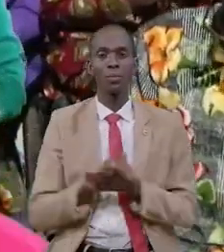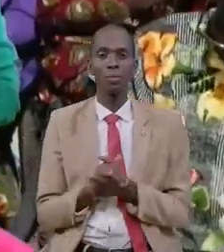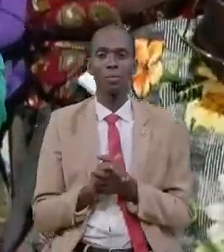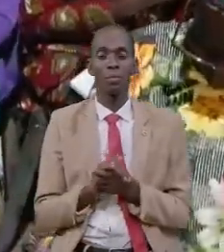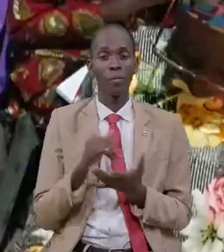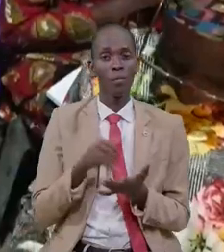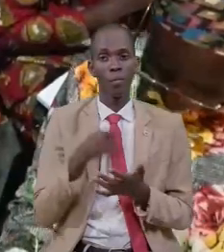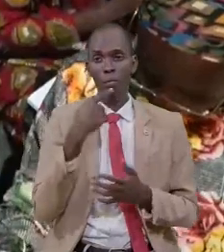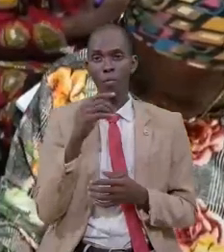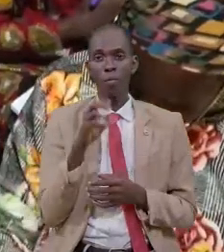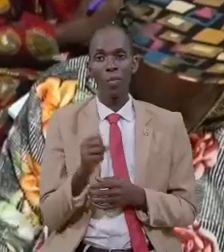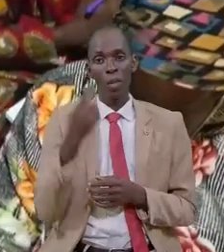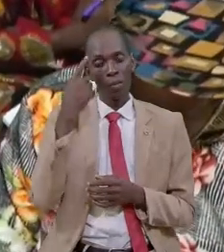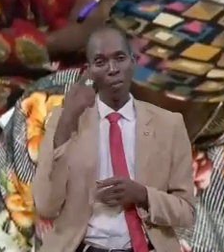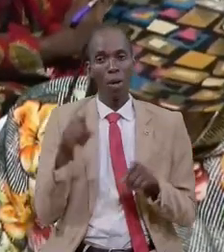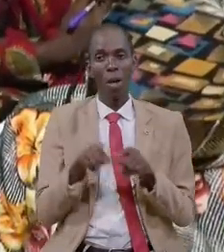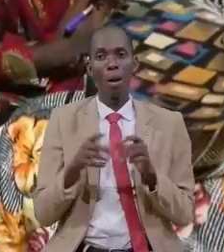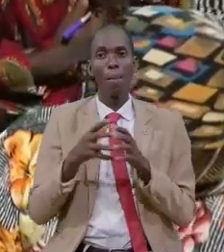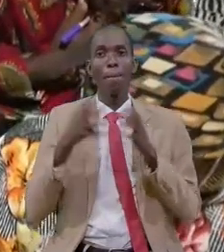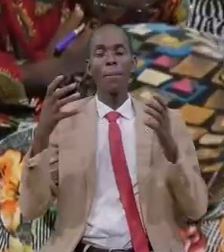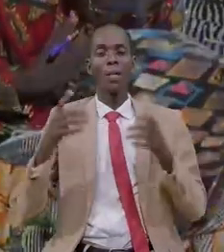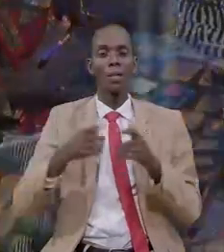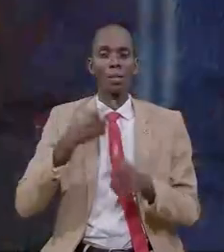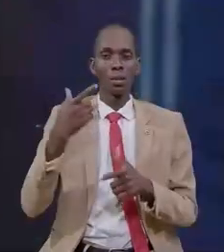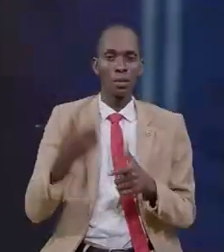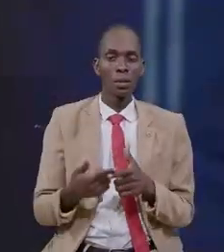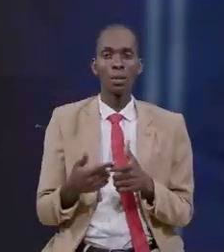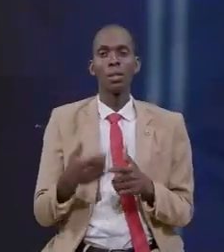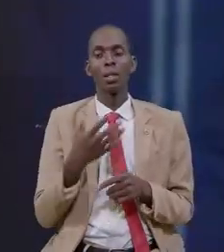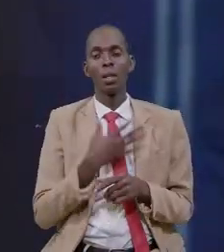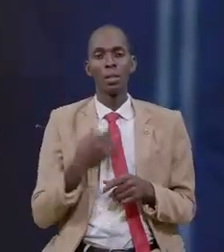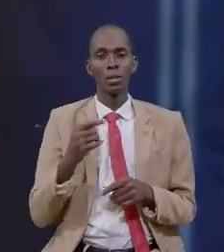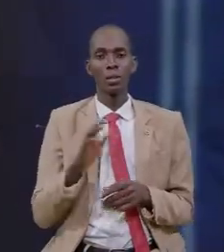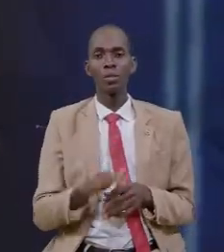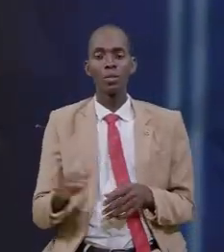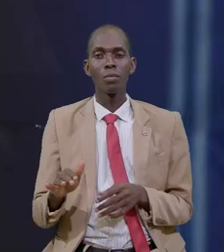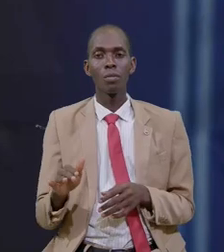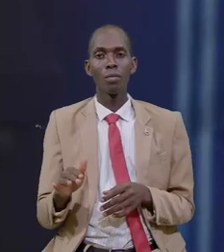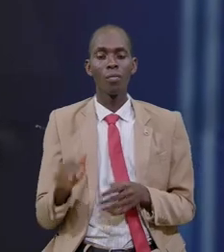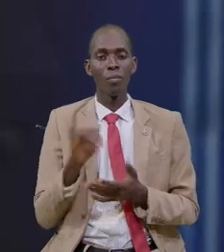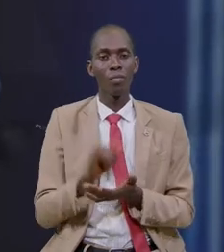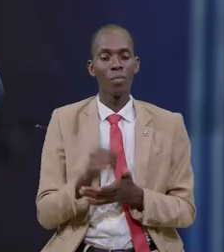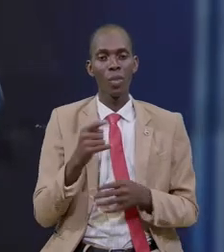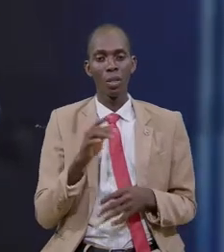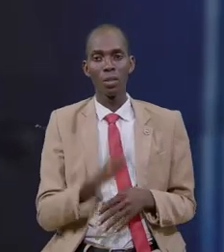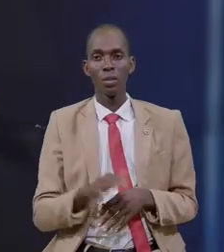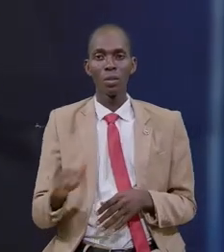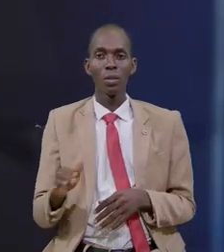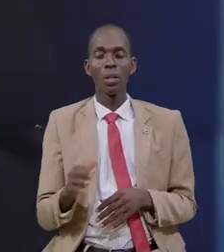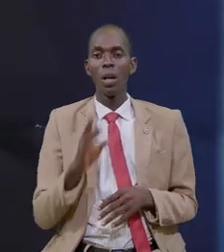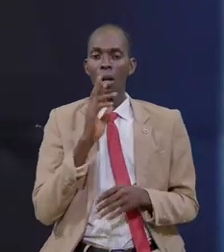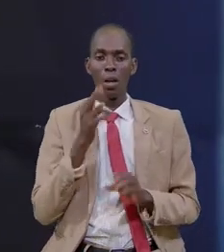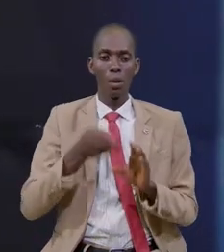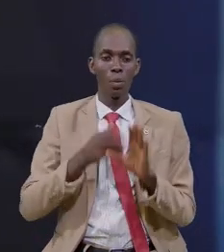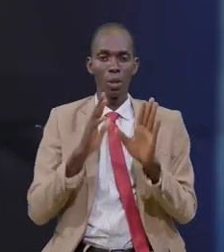Verset 14, il dit, ainsi donc, puisque les enfants participent au sang et à la